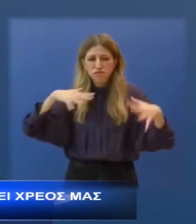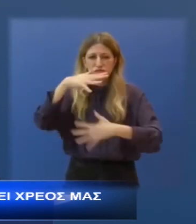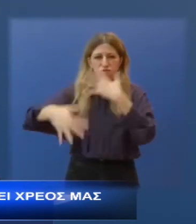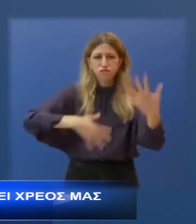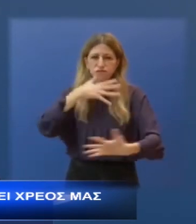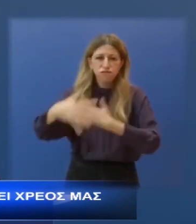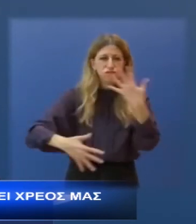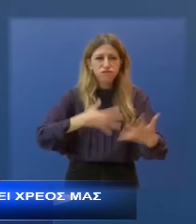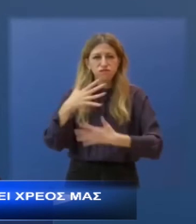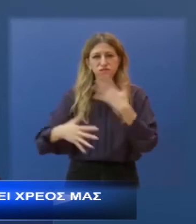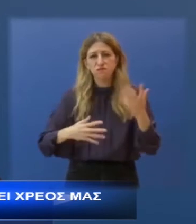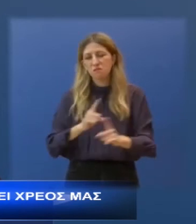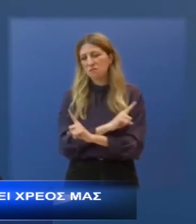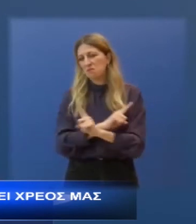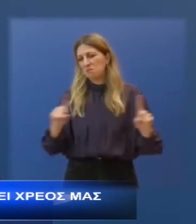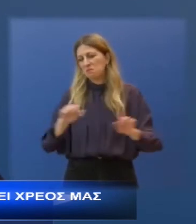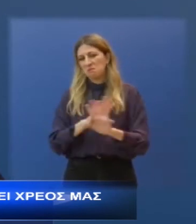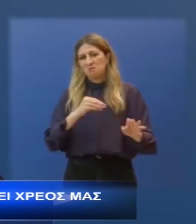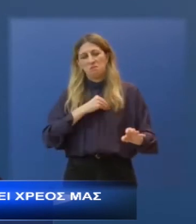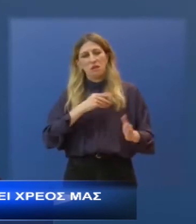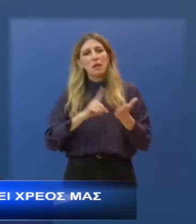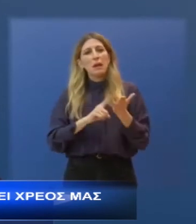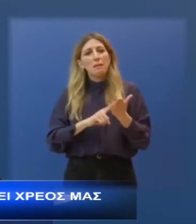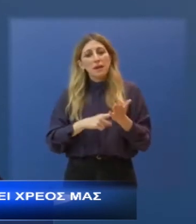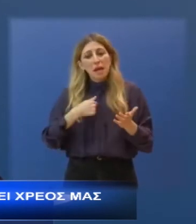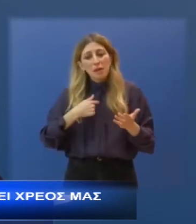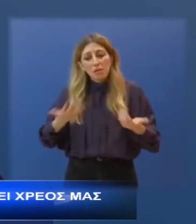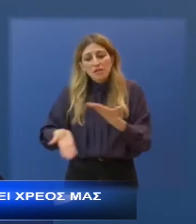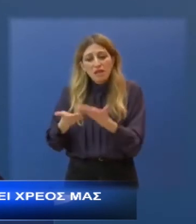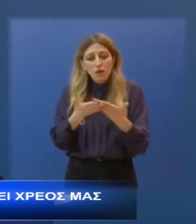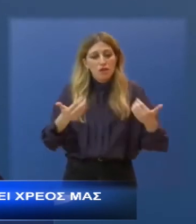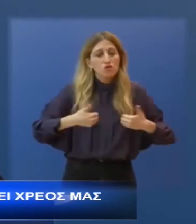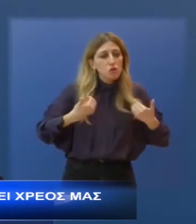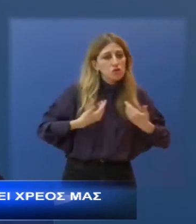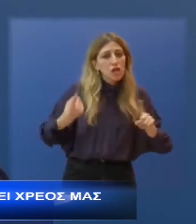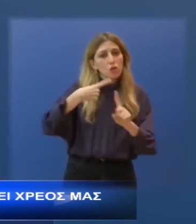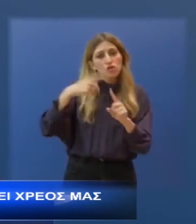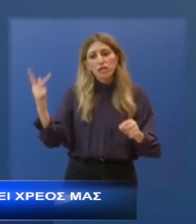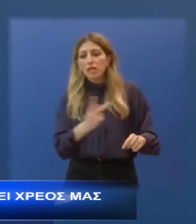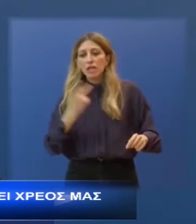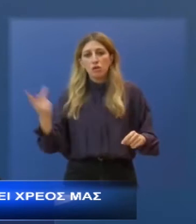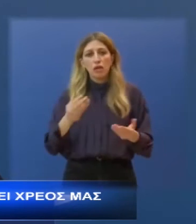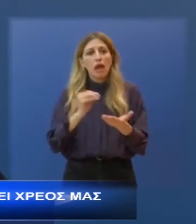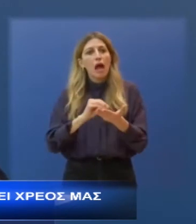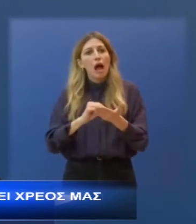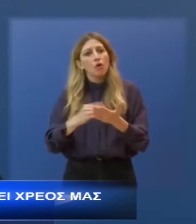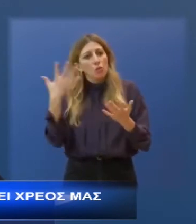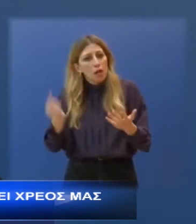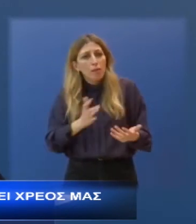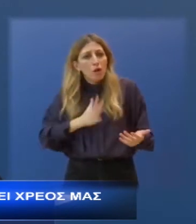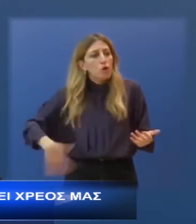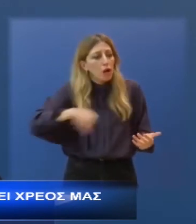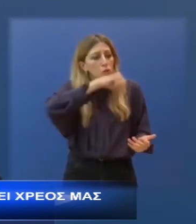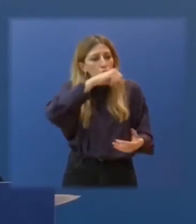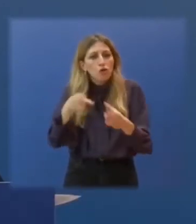νέα γενιά, αλλά και προς την υγιή αθλητική κοινότητα και τα εκατομμύρια των σωστών φιλάθλων στη χώρα μας. Τα δύο τελευταία χρόνια